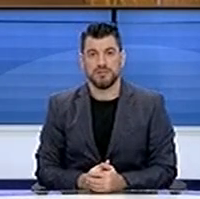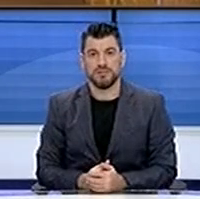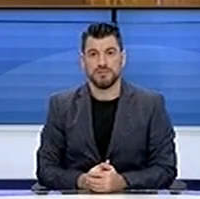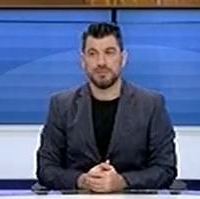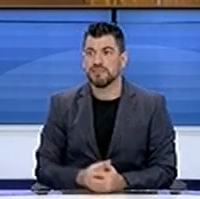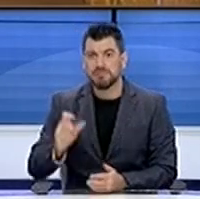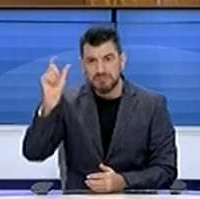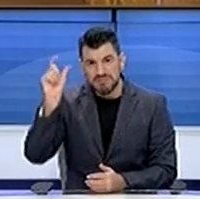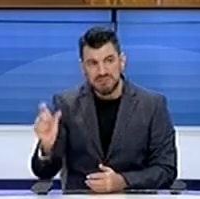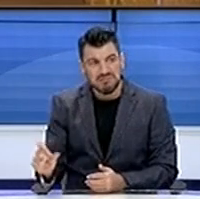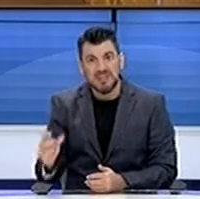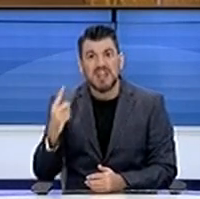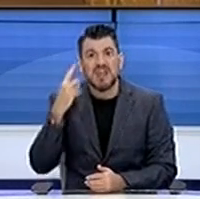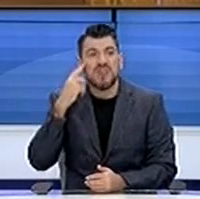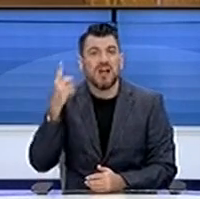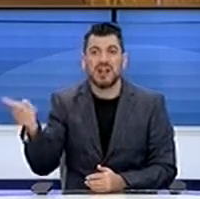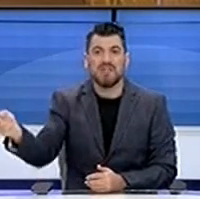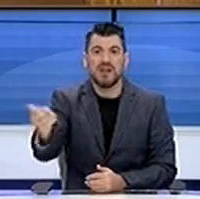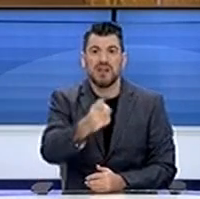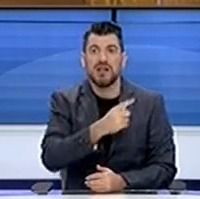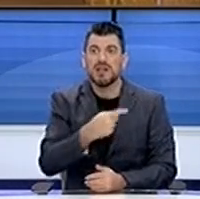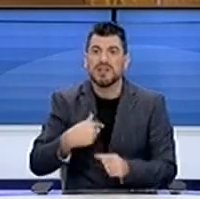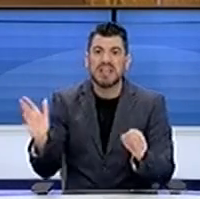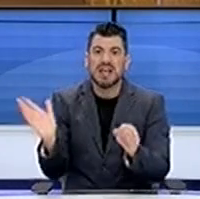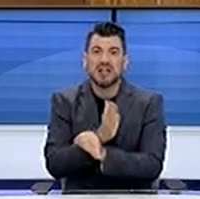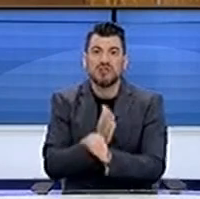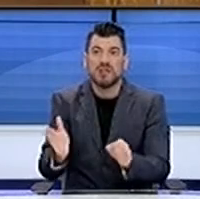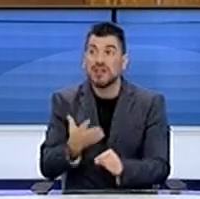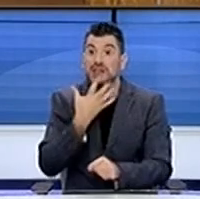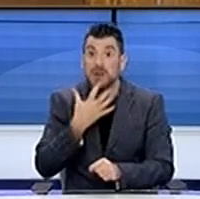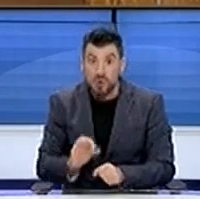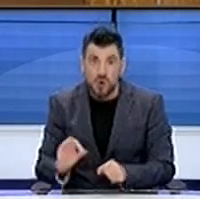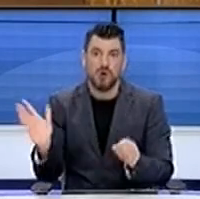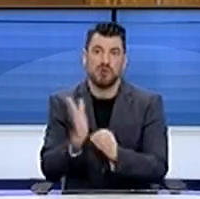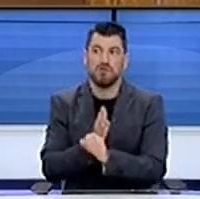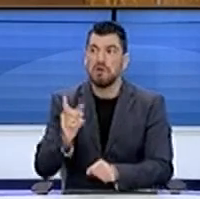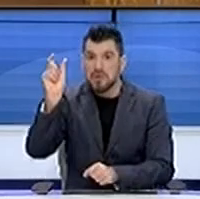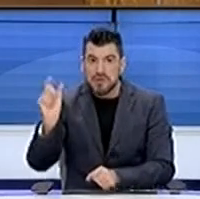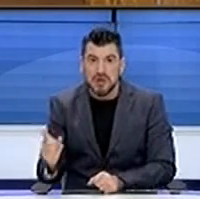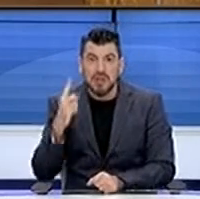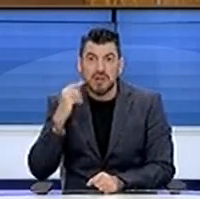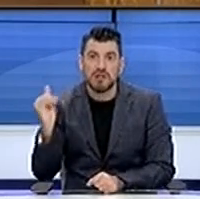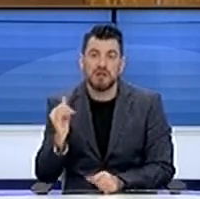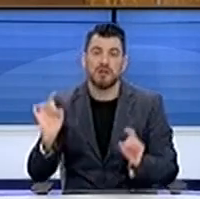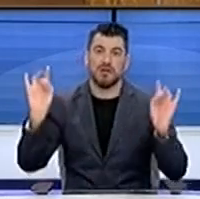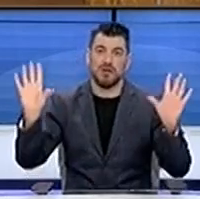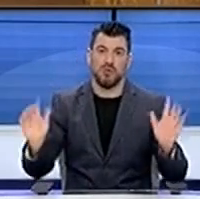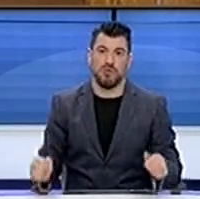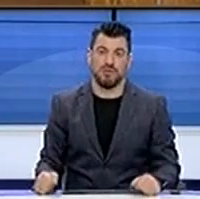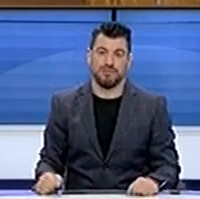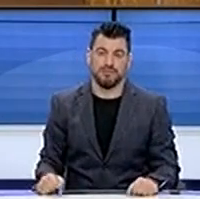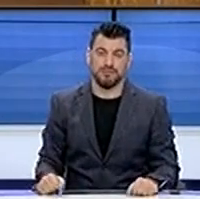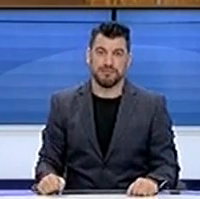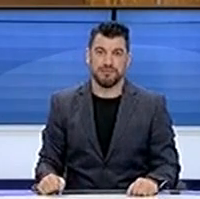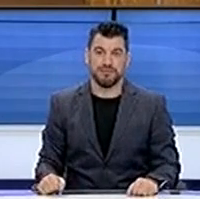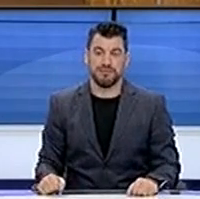απίστευτη έλλειψη κατανόησης του τι συμβαίνει και γιατί συμβαίνει και τι μπορεί να συμβεί.